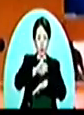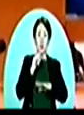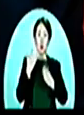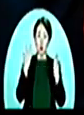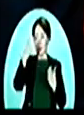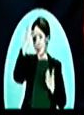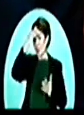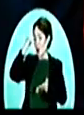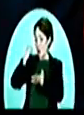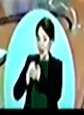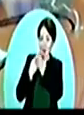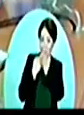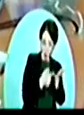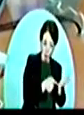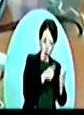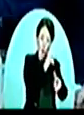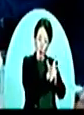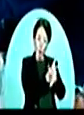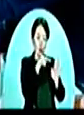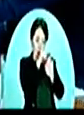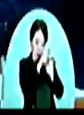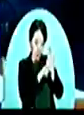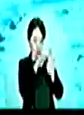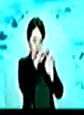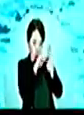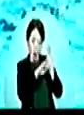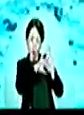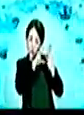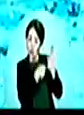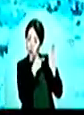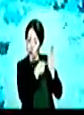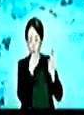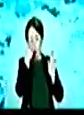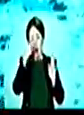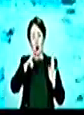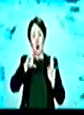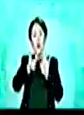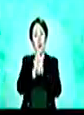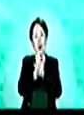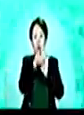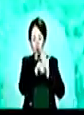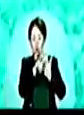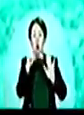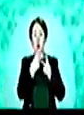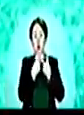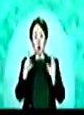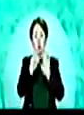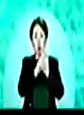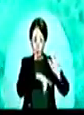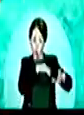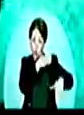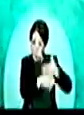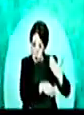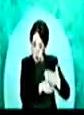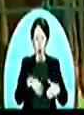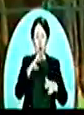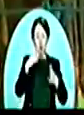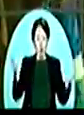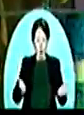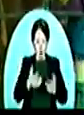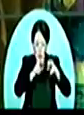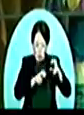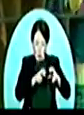газраас баталсан хууль, журам, тогтоол, Монгол мал үндэсний хөтөлбөрийн хэрэгжилт, мал аж ахуйн үйлдвэрлэл